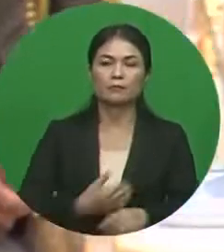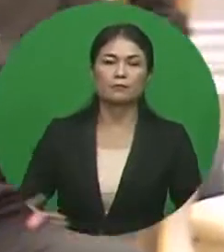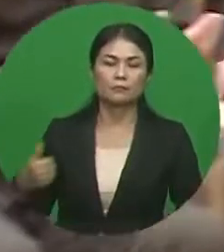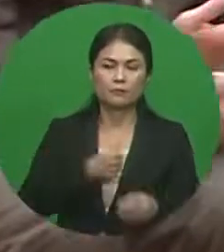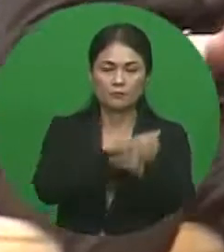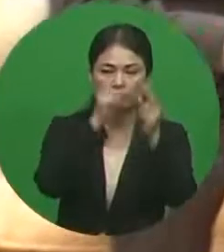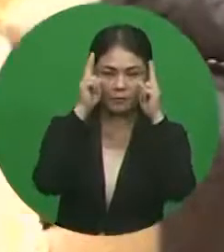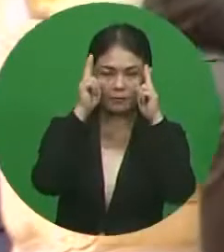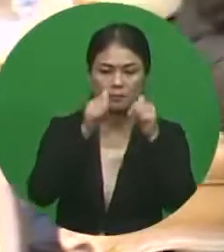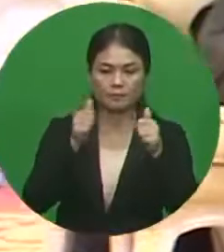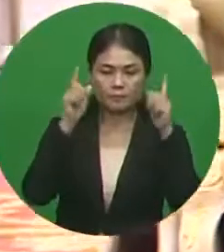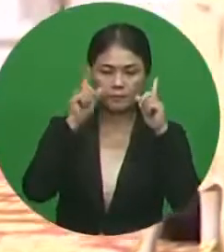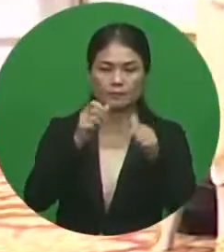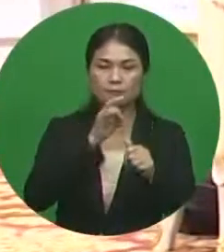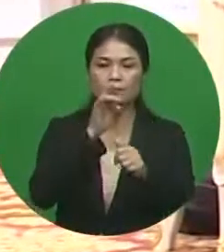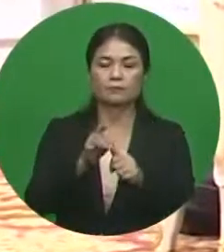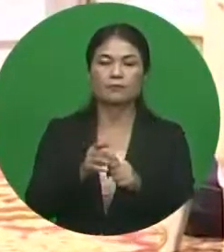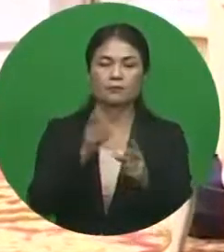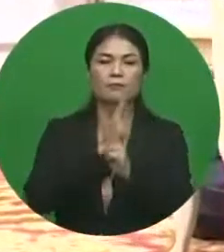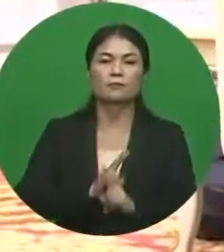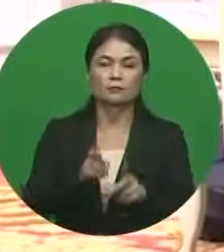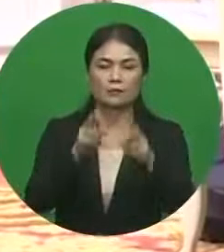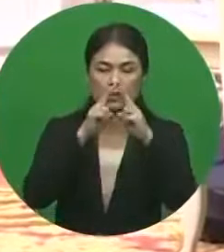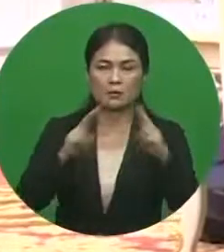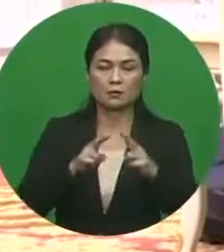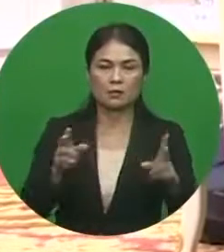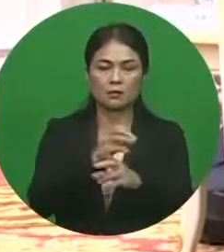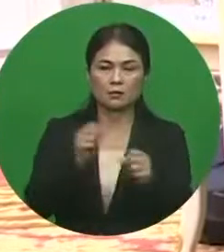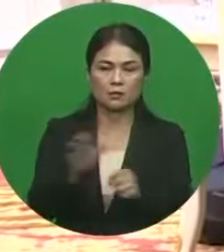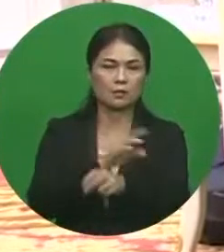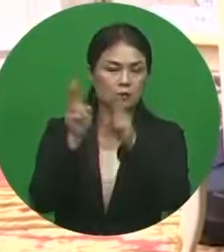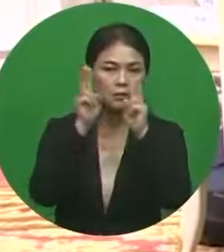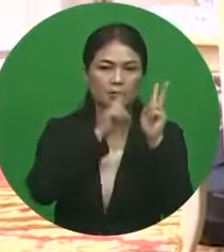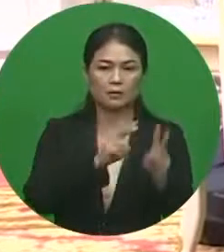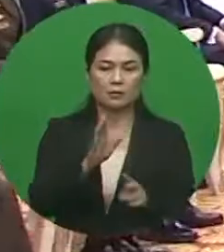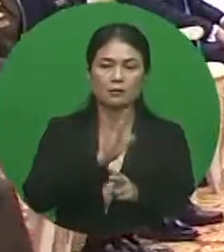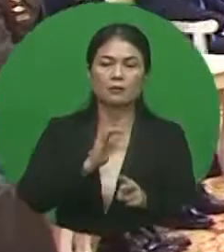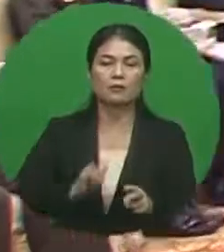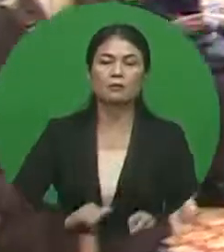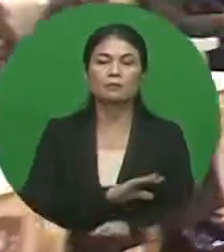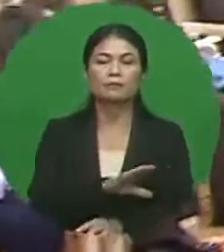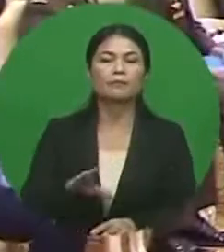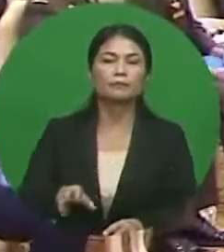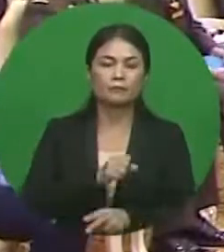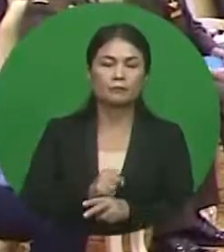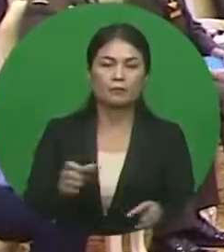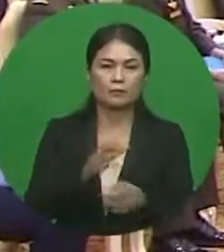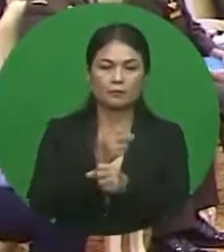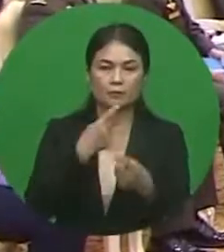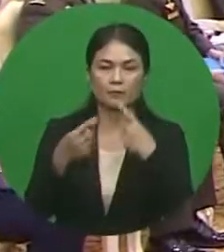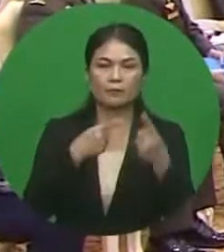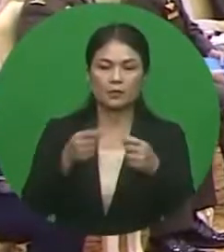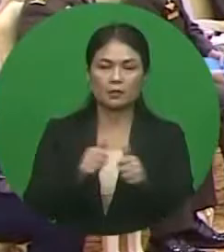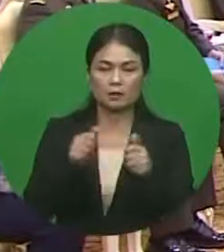ដែរថាឯកឧត្តមពិតជាមានកិត្តិយសណាស់ដែលបានមកបំពេញទស្សនកិច្ចផ្លូវការនៅកម្ពុជាហើយក៏បានពិភាក្សា